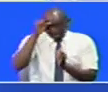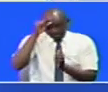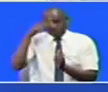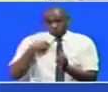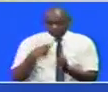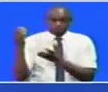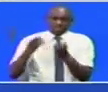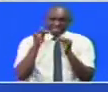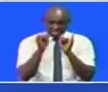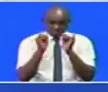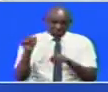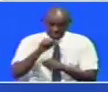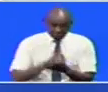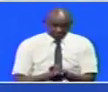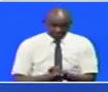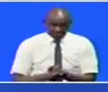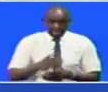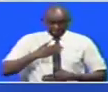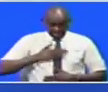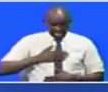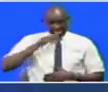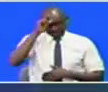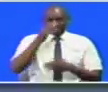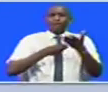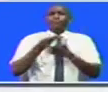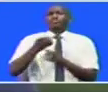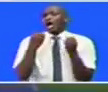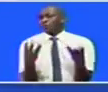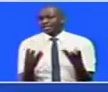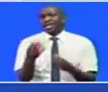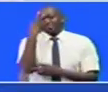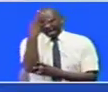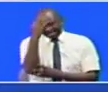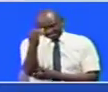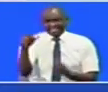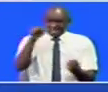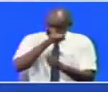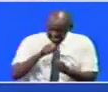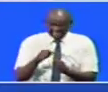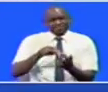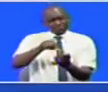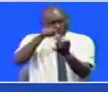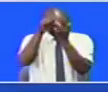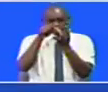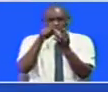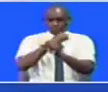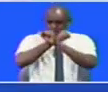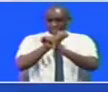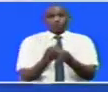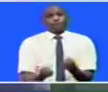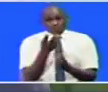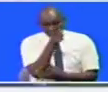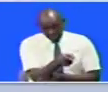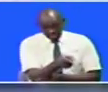nchini. My administration procured 30 armored personnel carriers which has